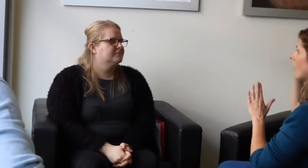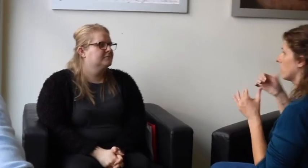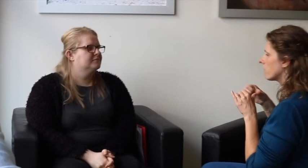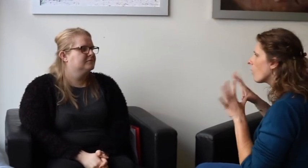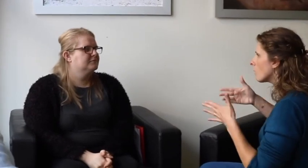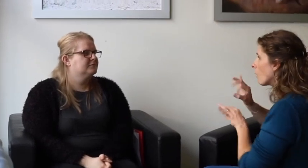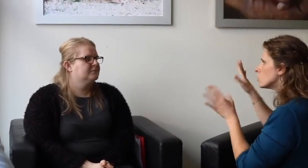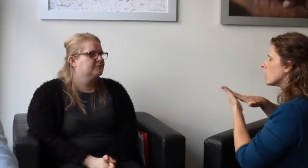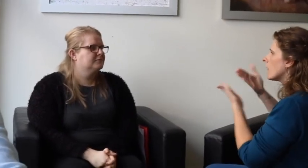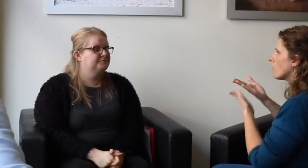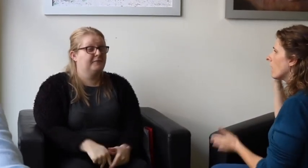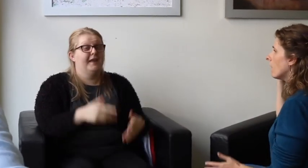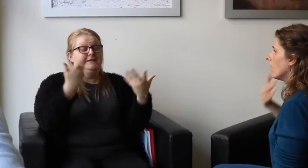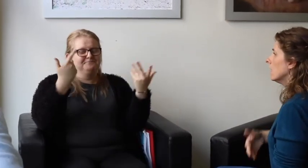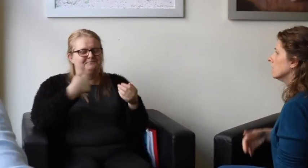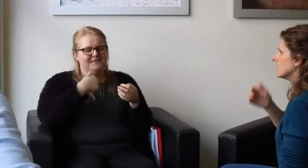l'interprète?